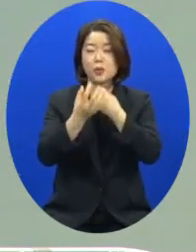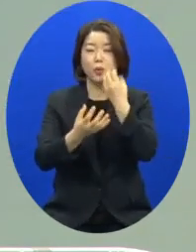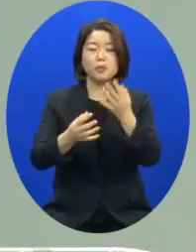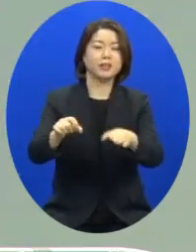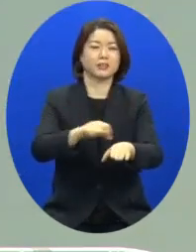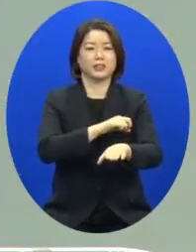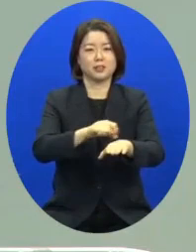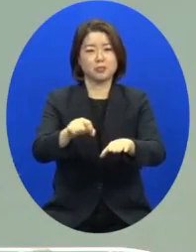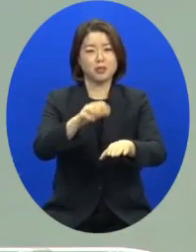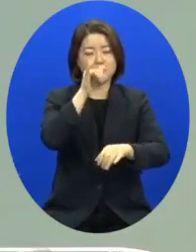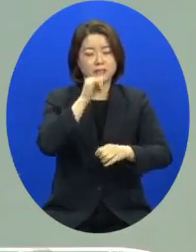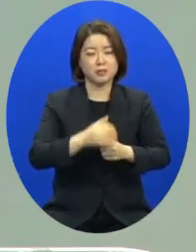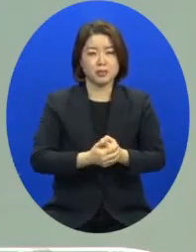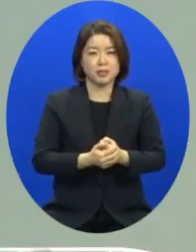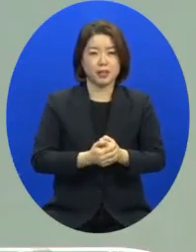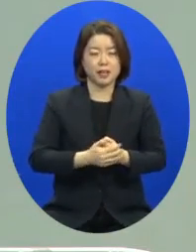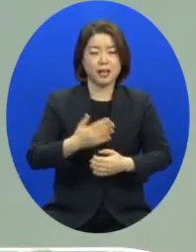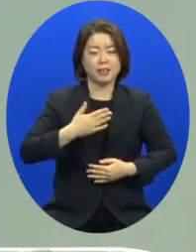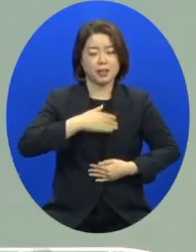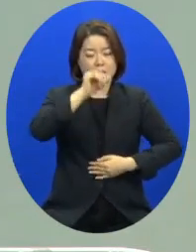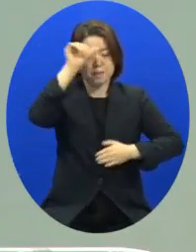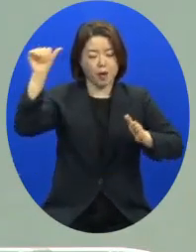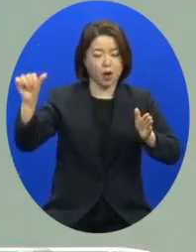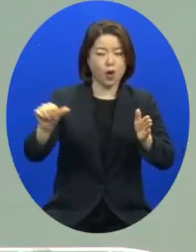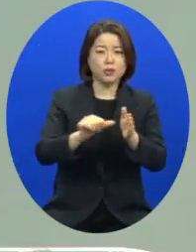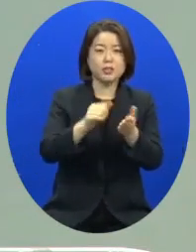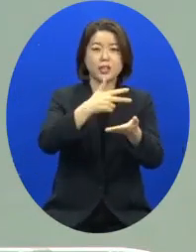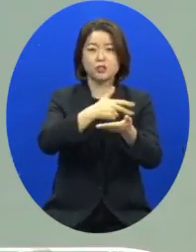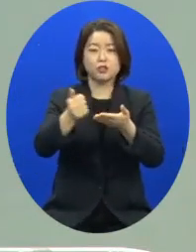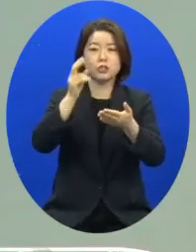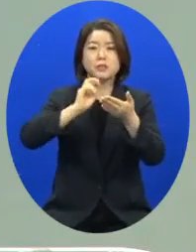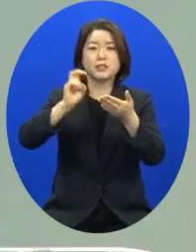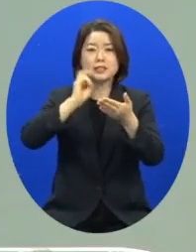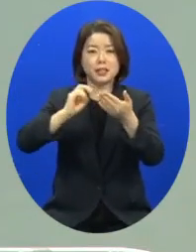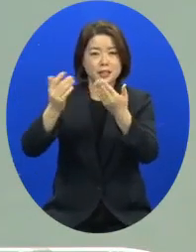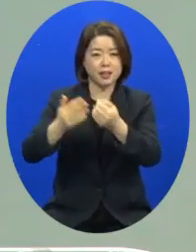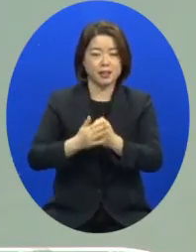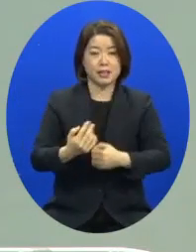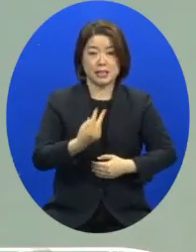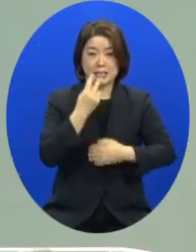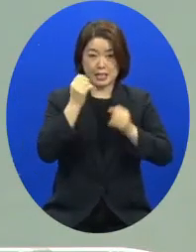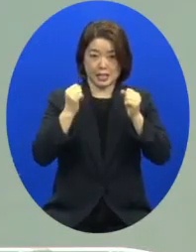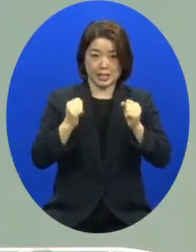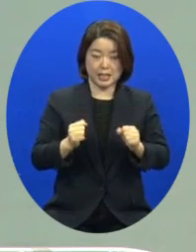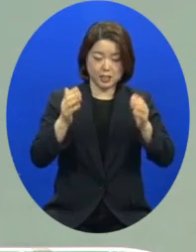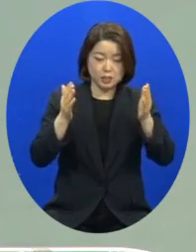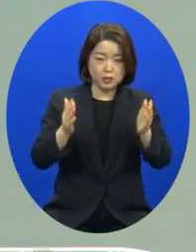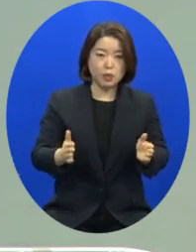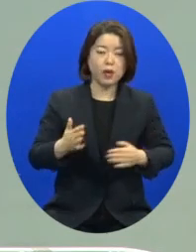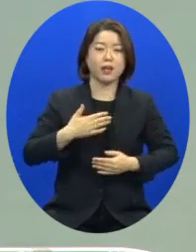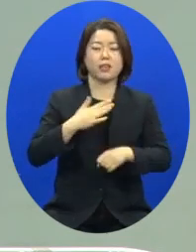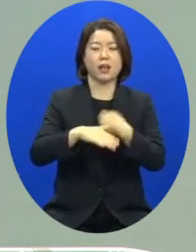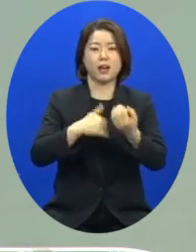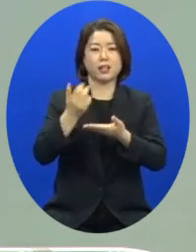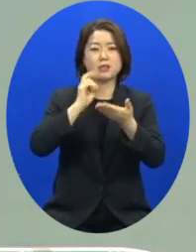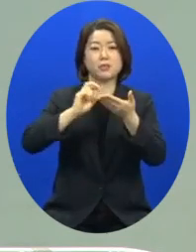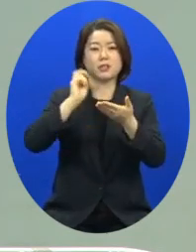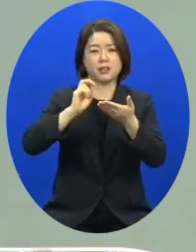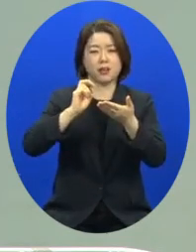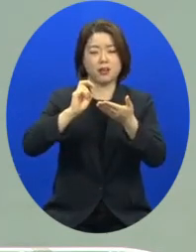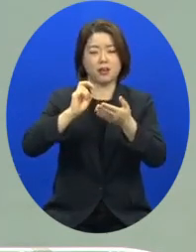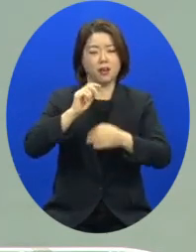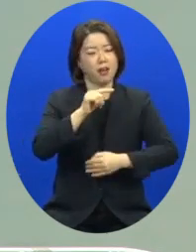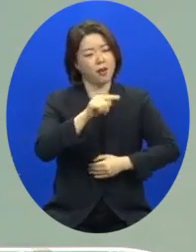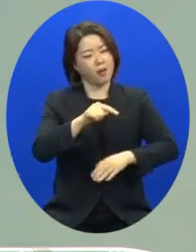내 평생 주님을 찬양하며 살아있는 한 내 하나님을 찬양하겠다. 그 마음의